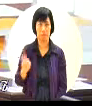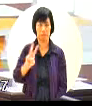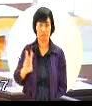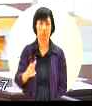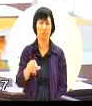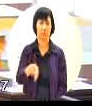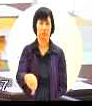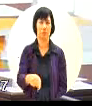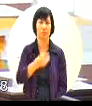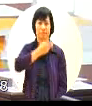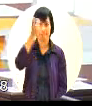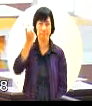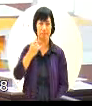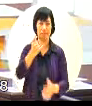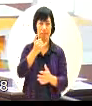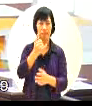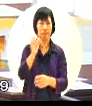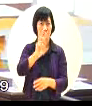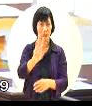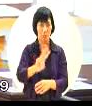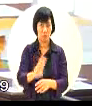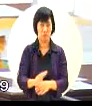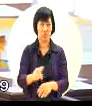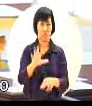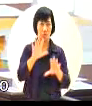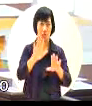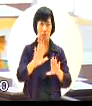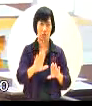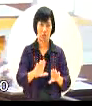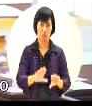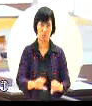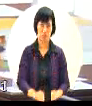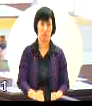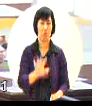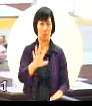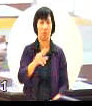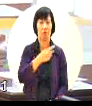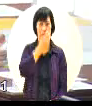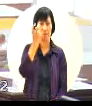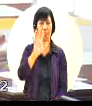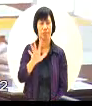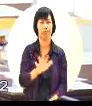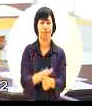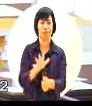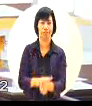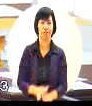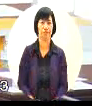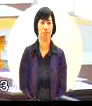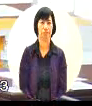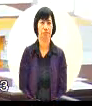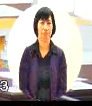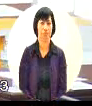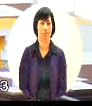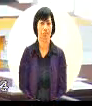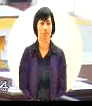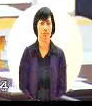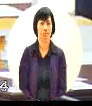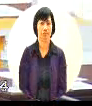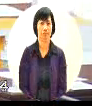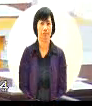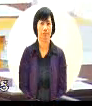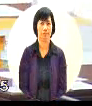啊，所以我相信 A 处、B 处啊，拢有迄个发挥作用啊。即卖是